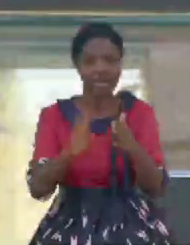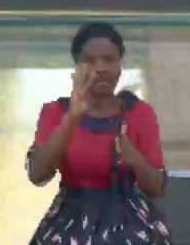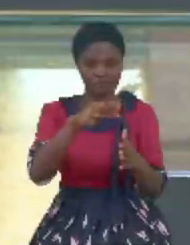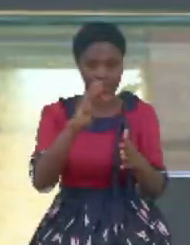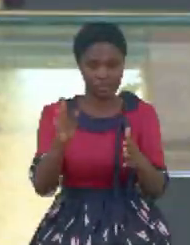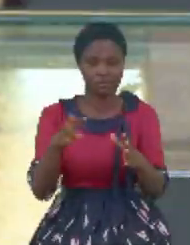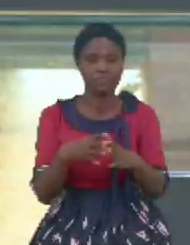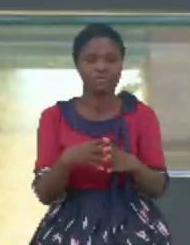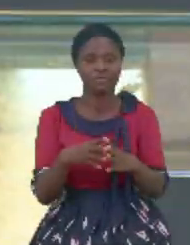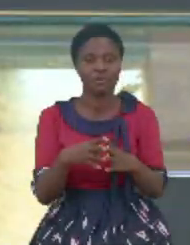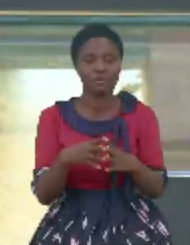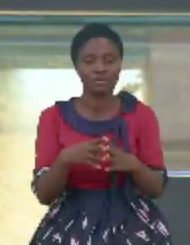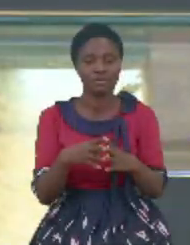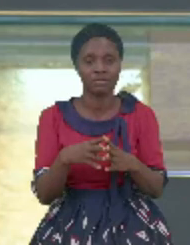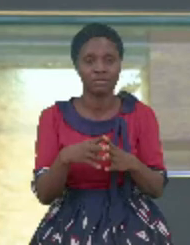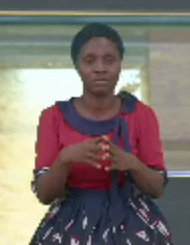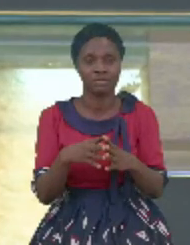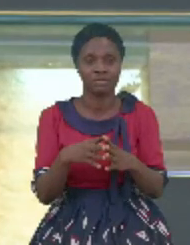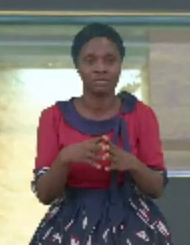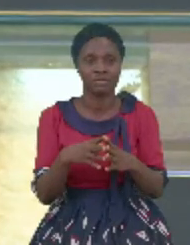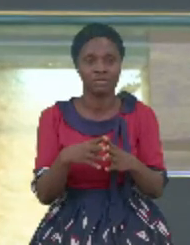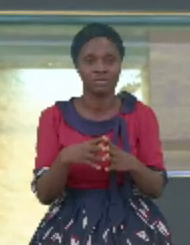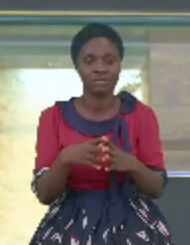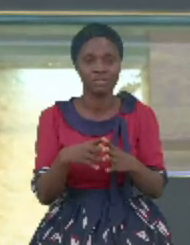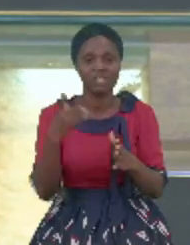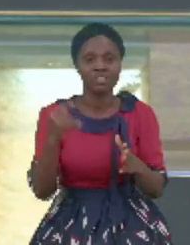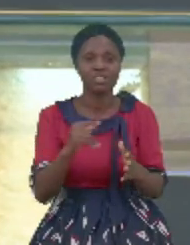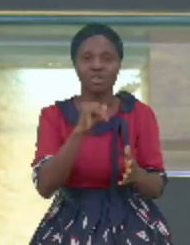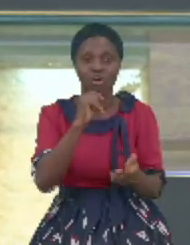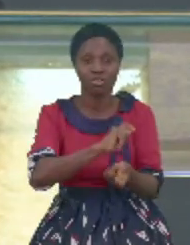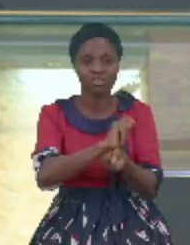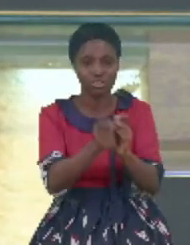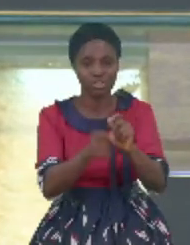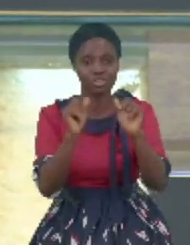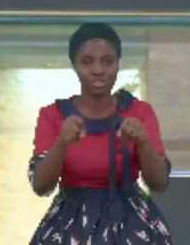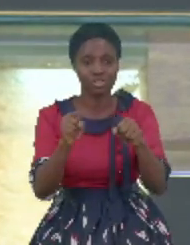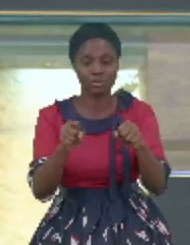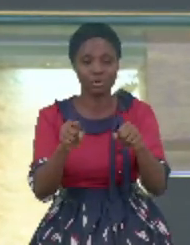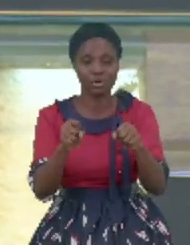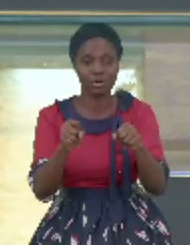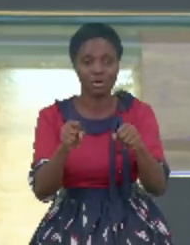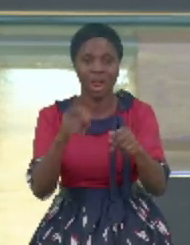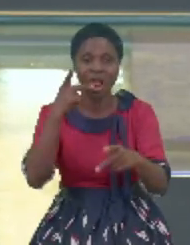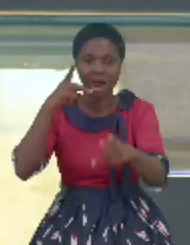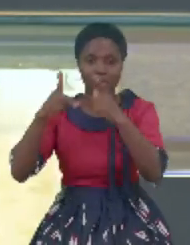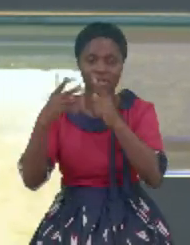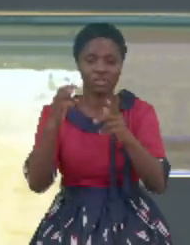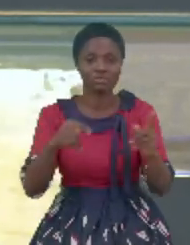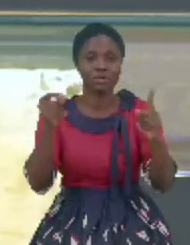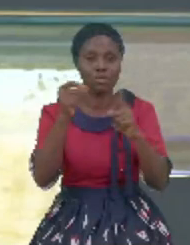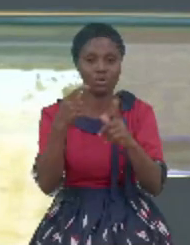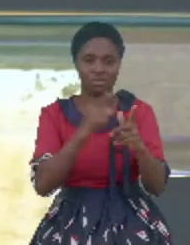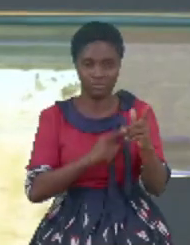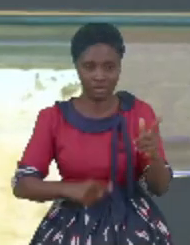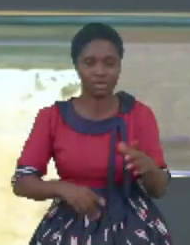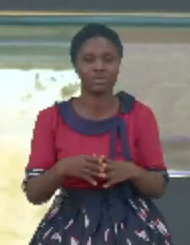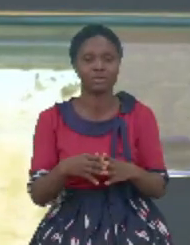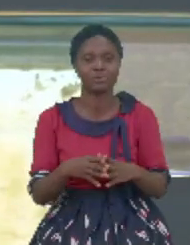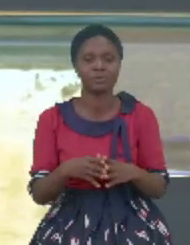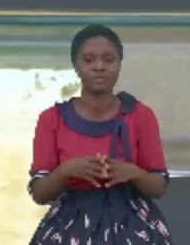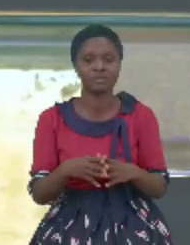Jérémie, chapitre 44. La prophétie inchangeable de la parole